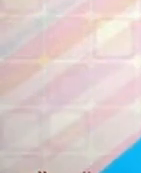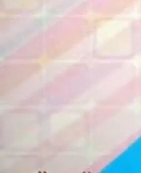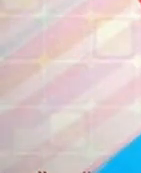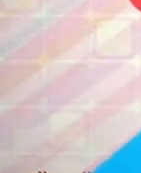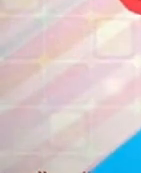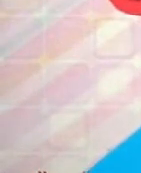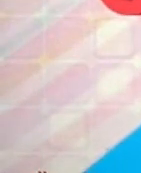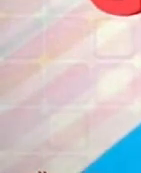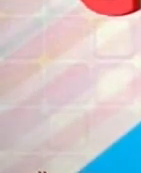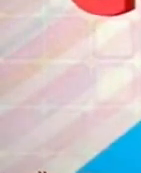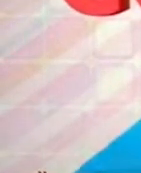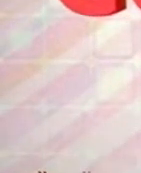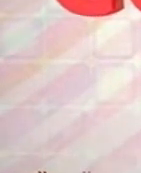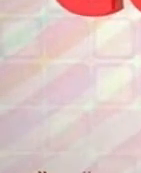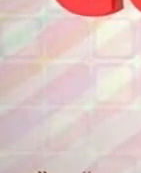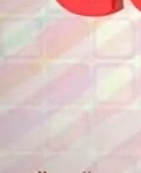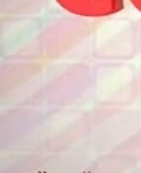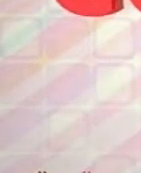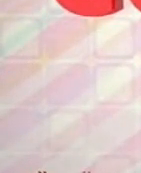de sizi